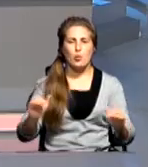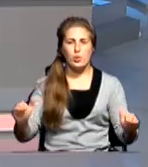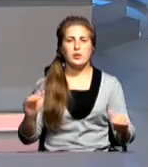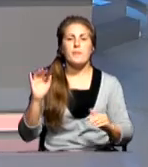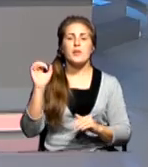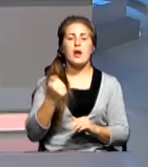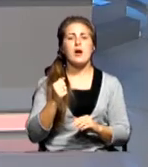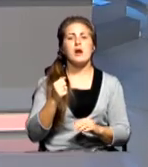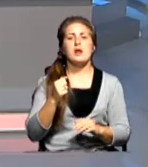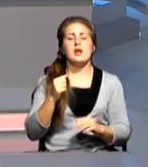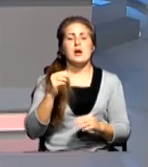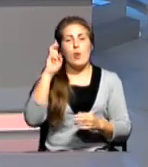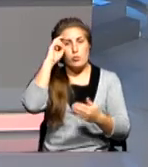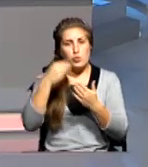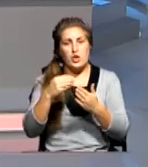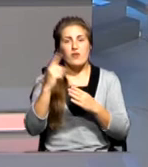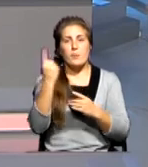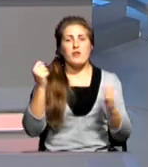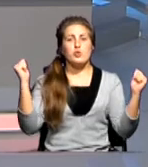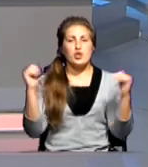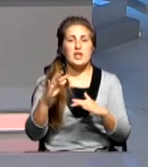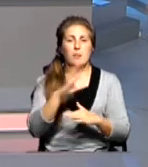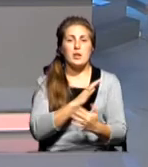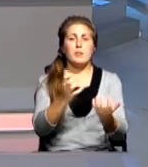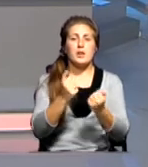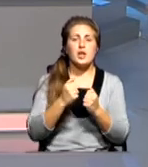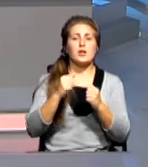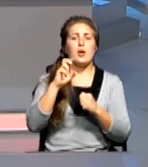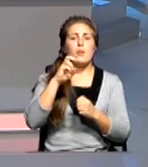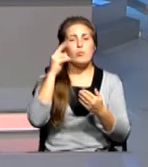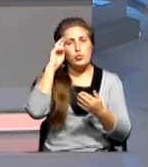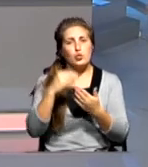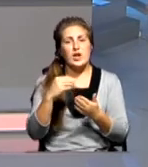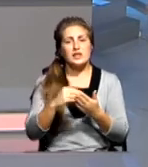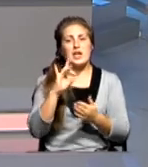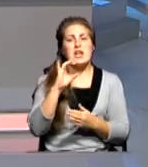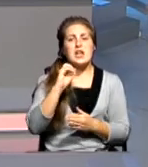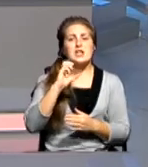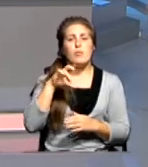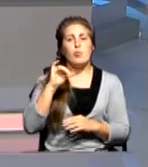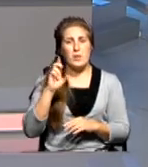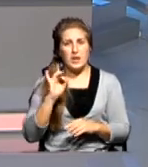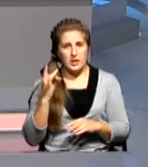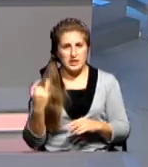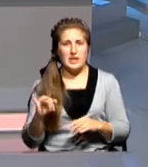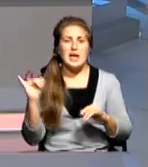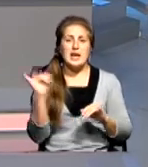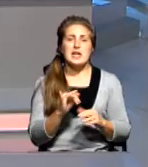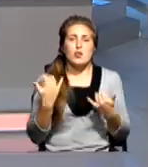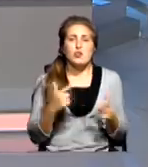кстати о бюджете в первом чтении не совсем недавно был принят бюджет республиканский теперь уже готовится